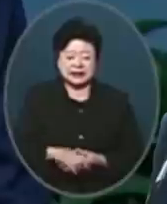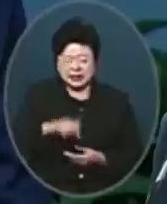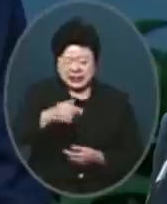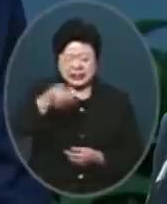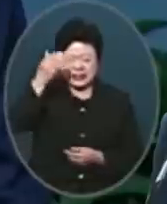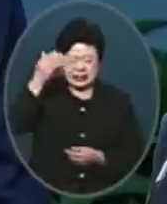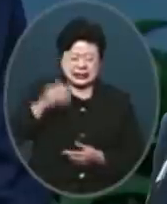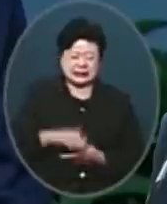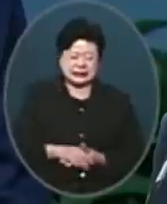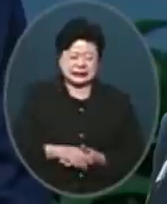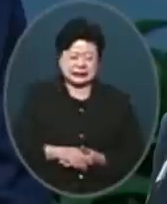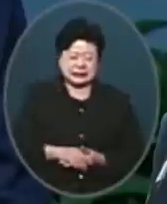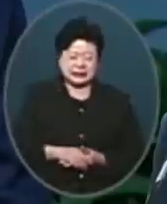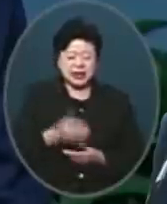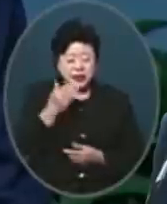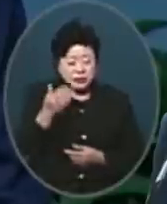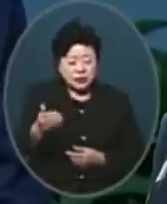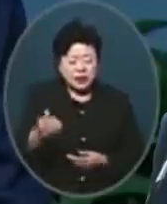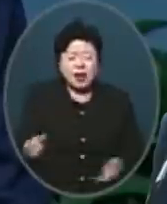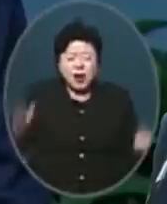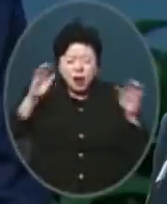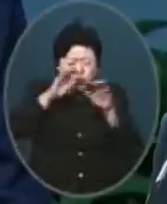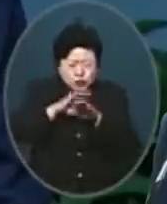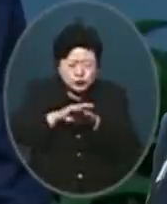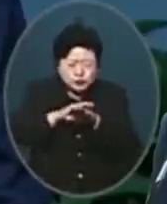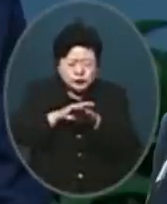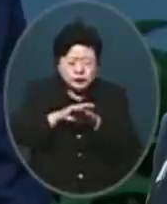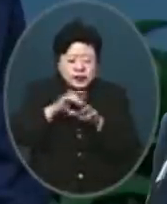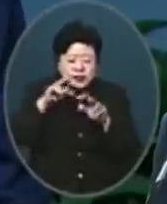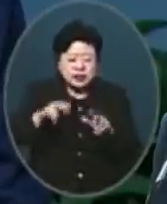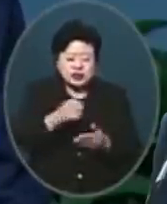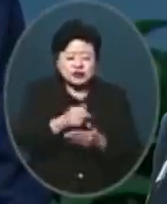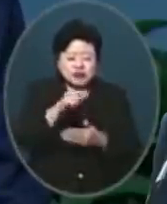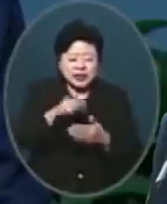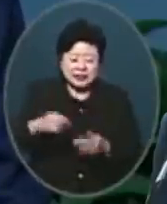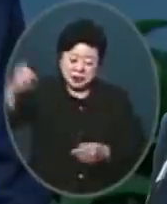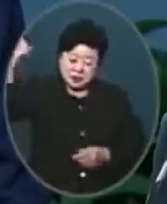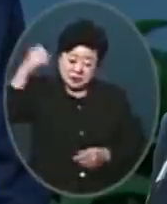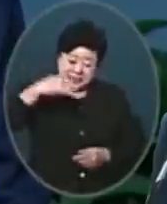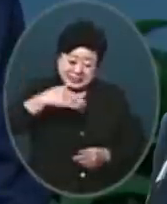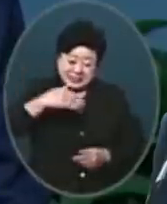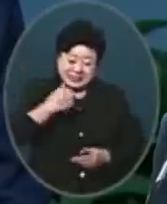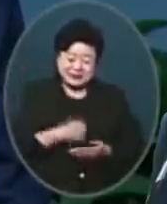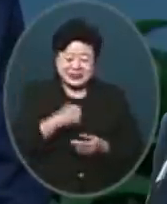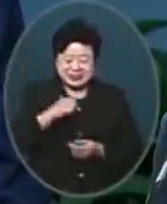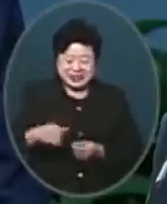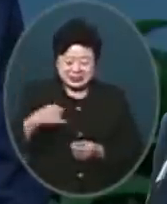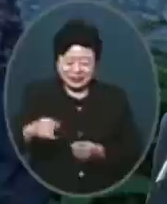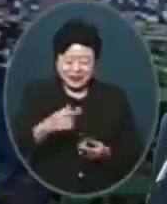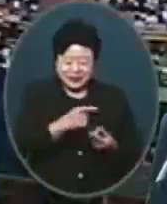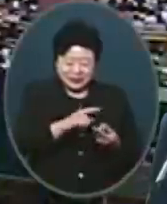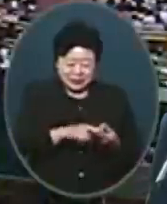전에는 너희가 어두움이더니 이제는 주 안에서 빛이라. 빛의 자녀들처럼 행하라.